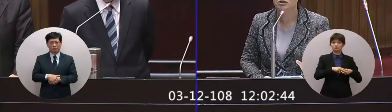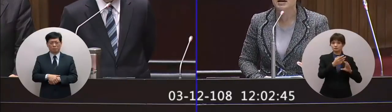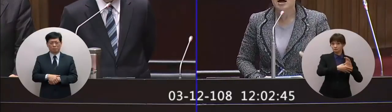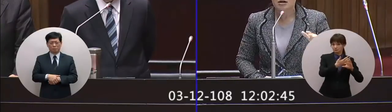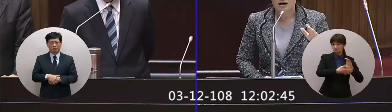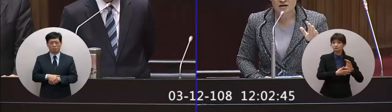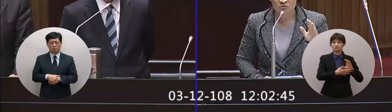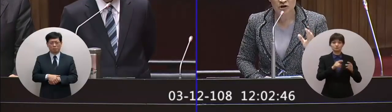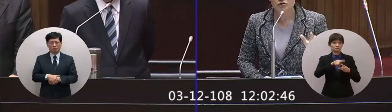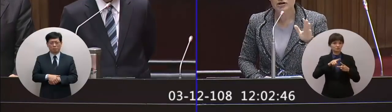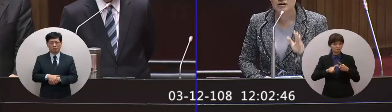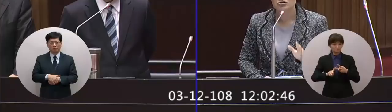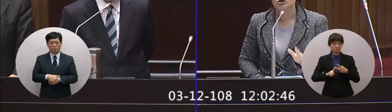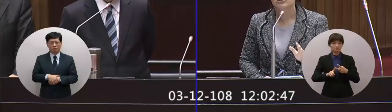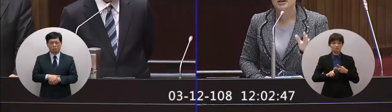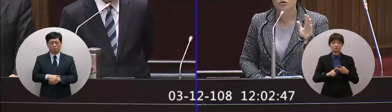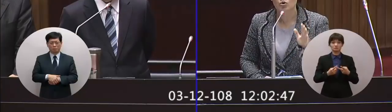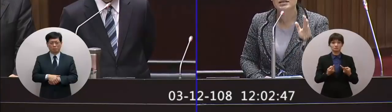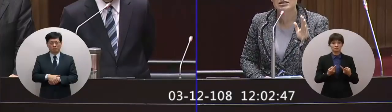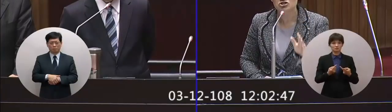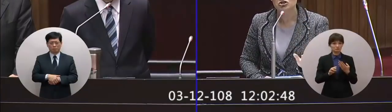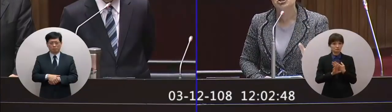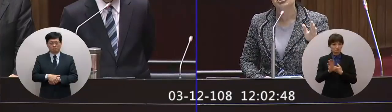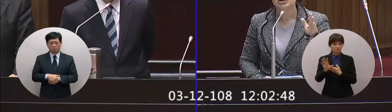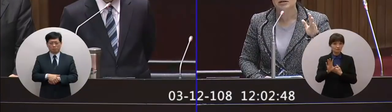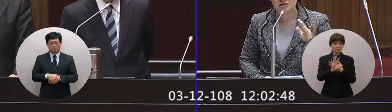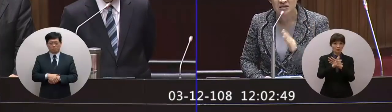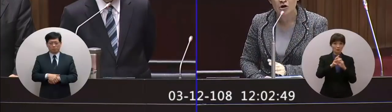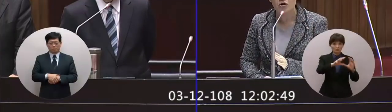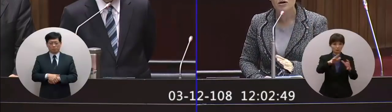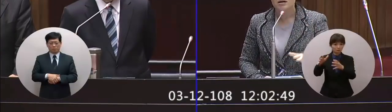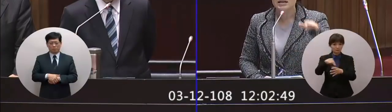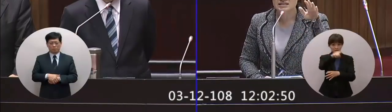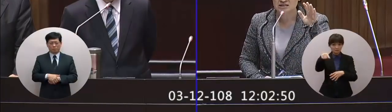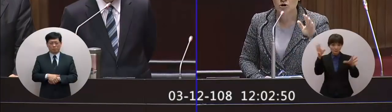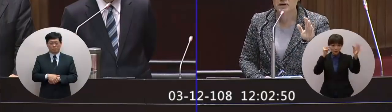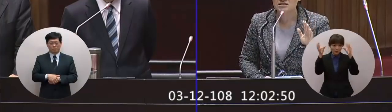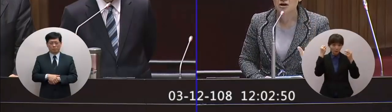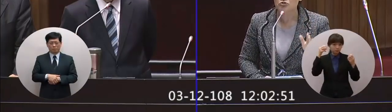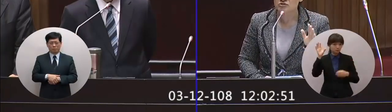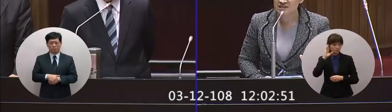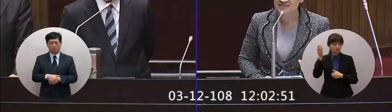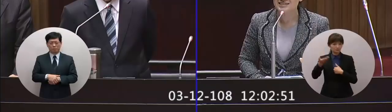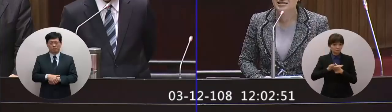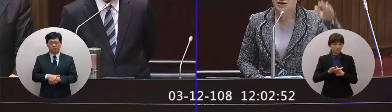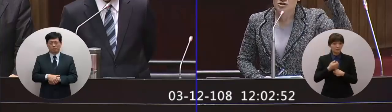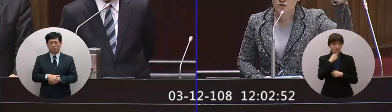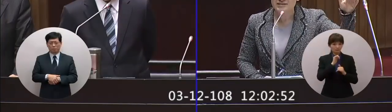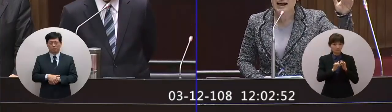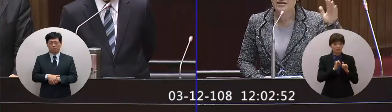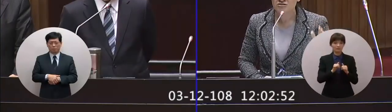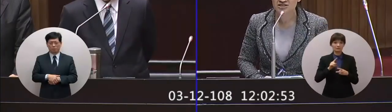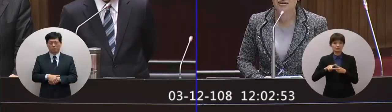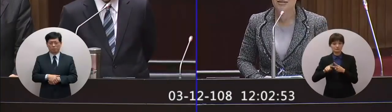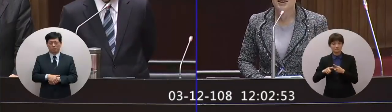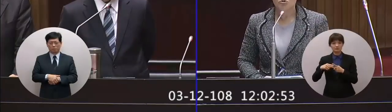共电视，对于各种的国际知识的提供，以及我们教育体系